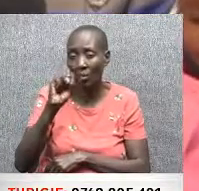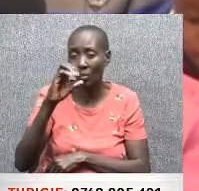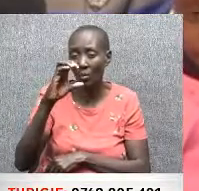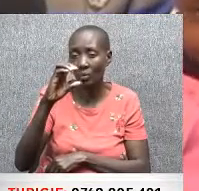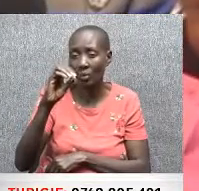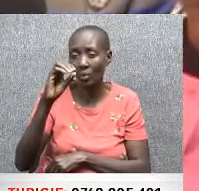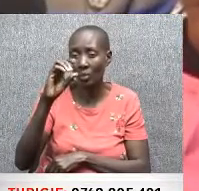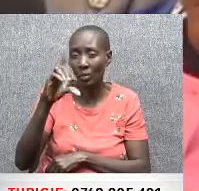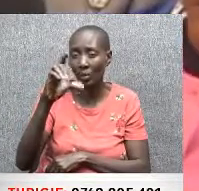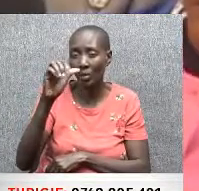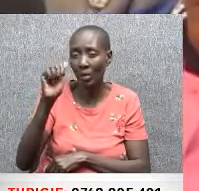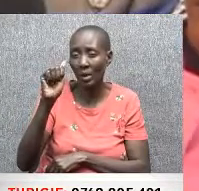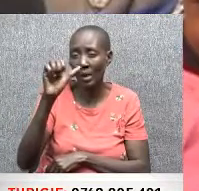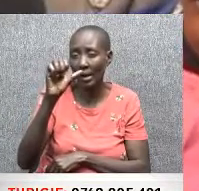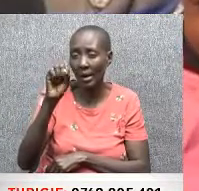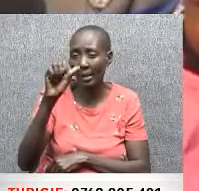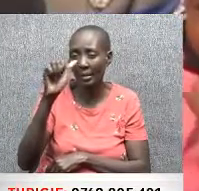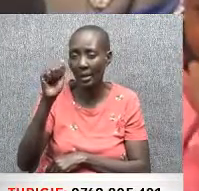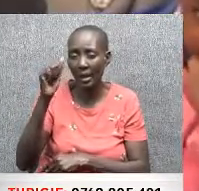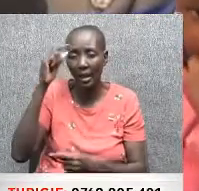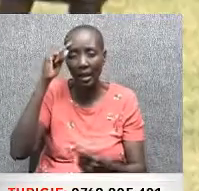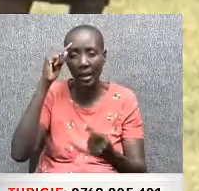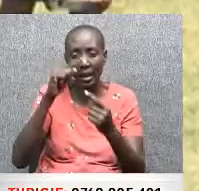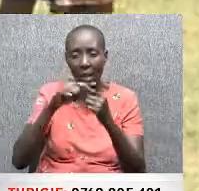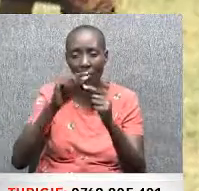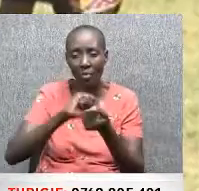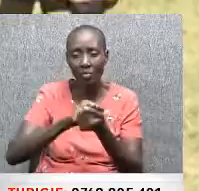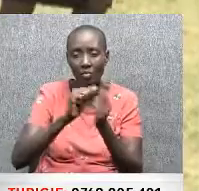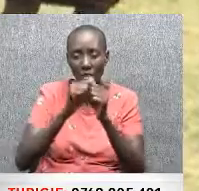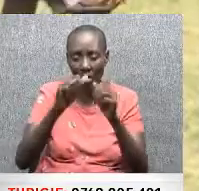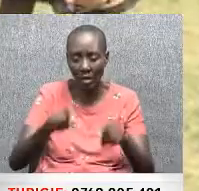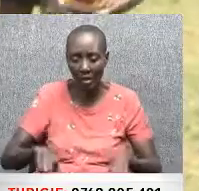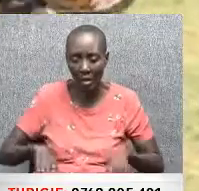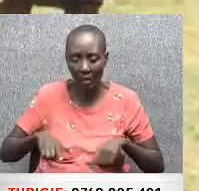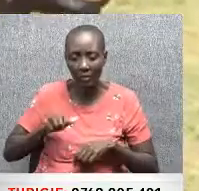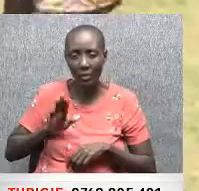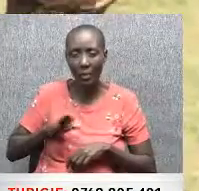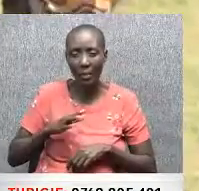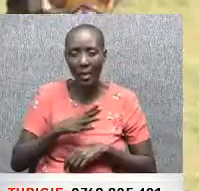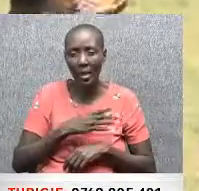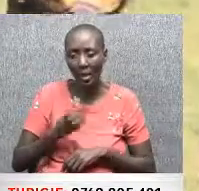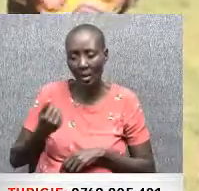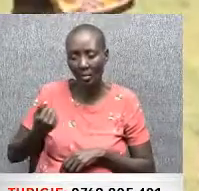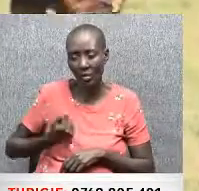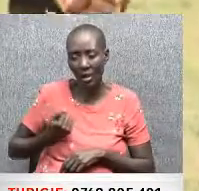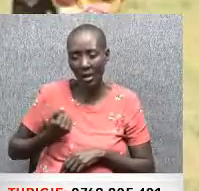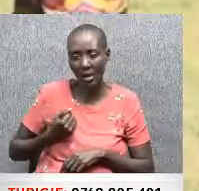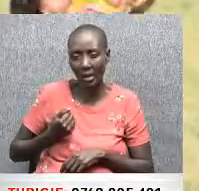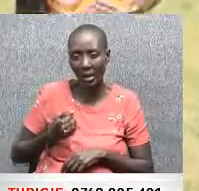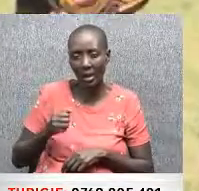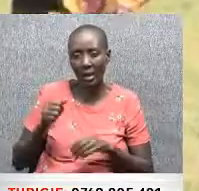Langas na unalenga kubadilisha maisha ya akina mama na wasichana katika mitaa za mabanda.